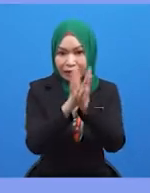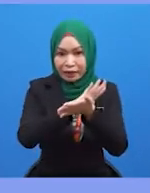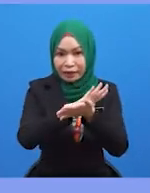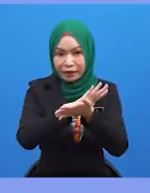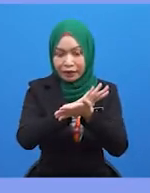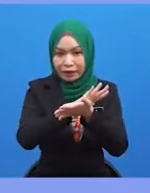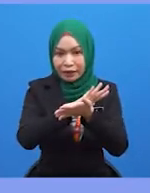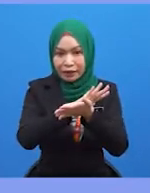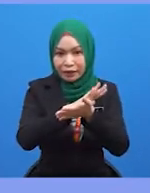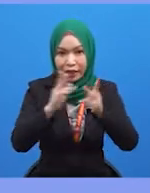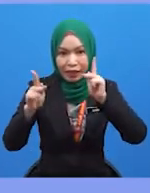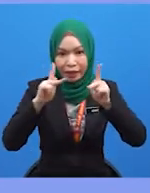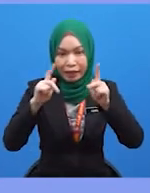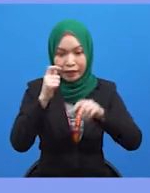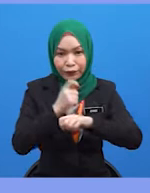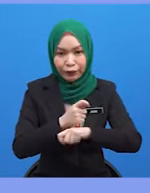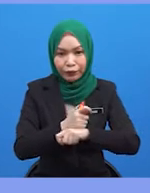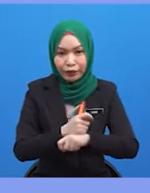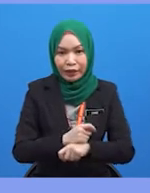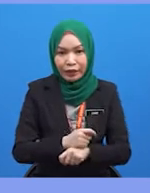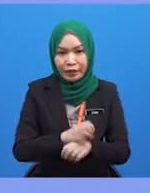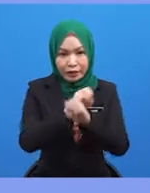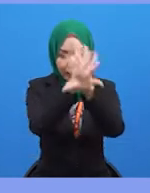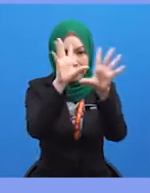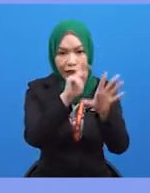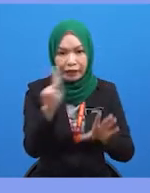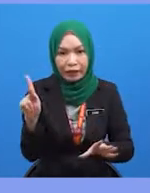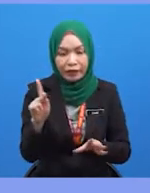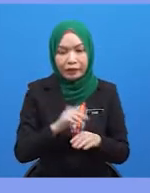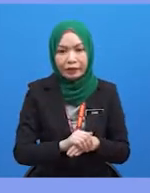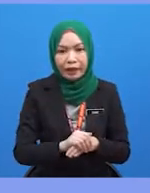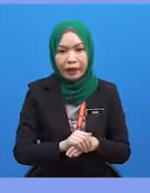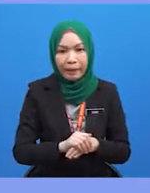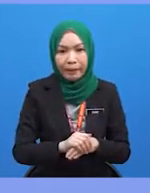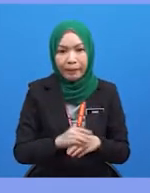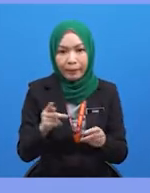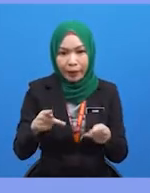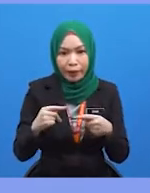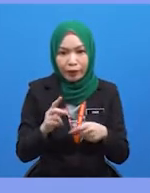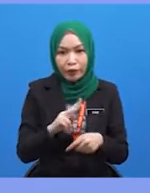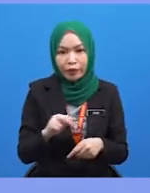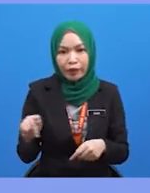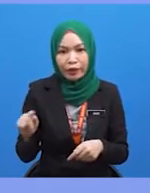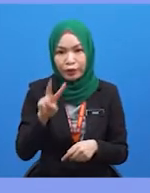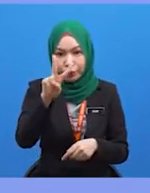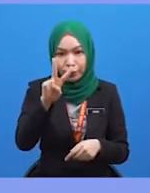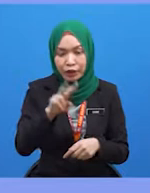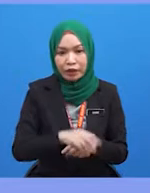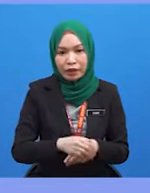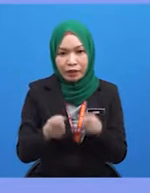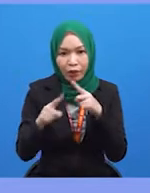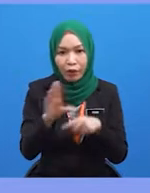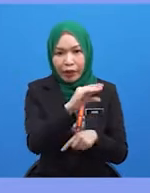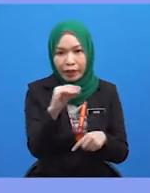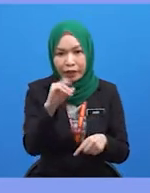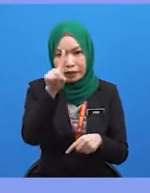Maka, kata tugas terangkan memerlukan dua huraian